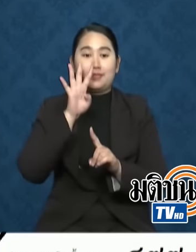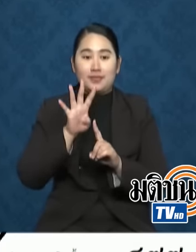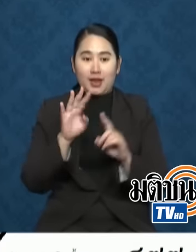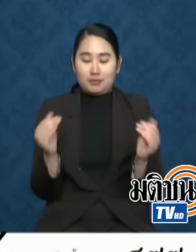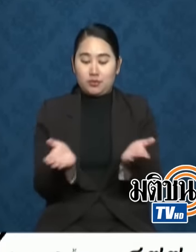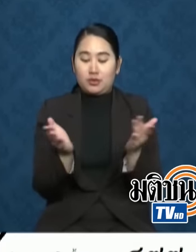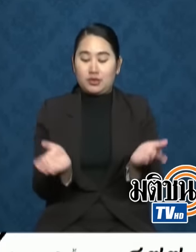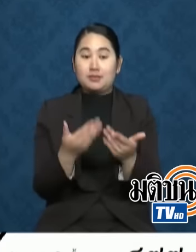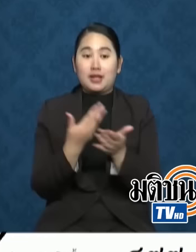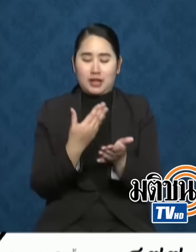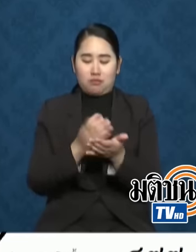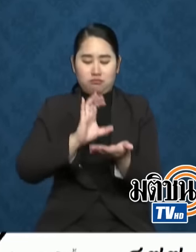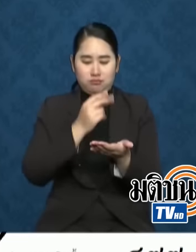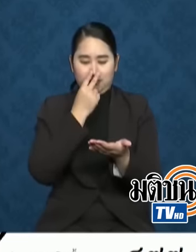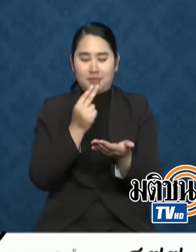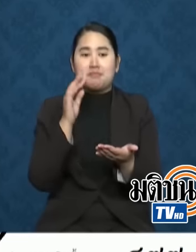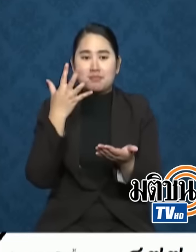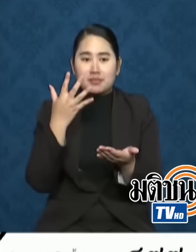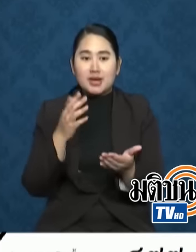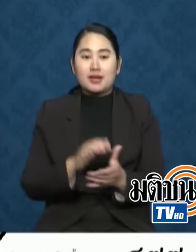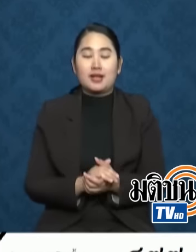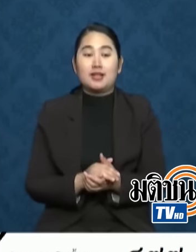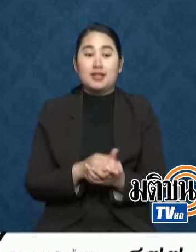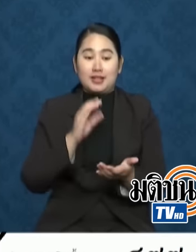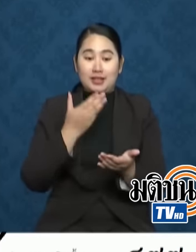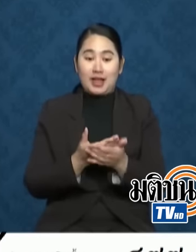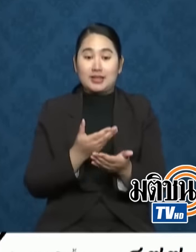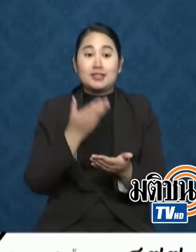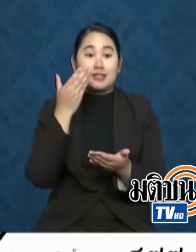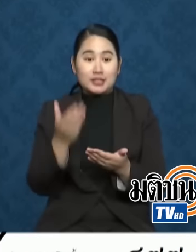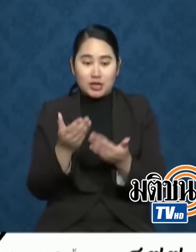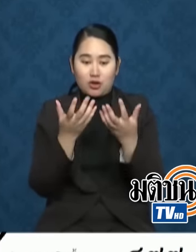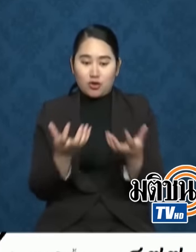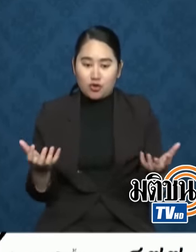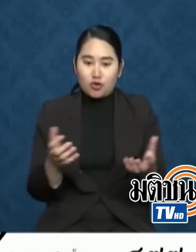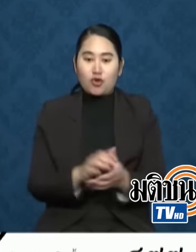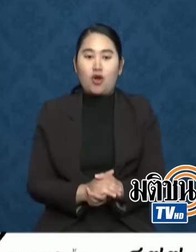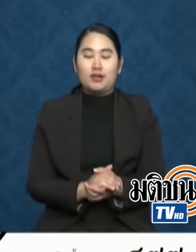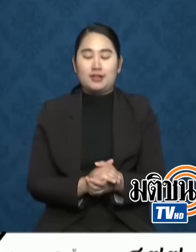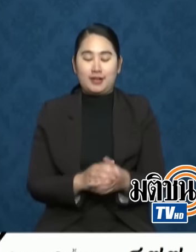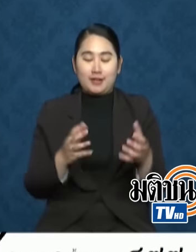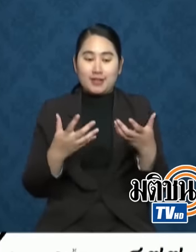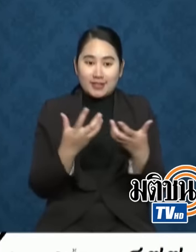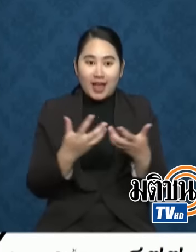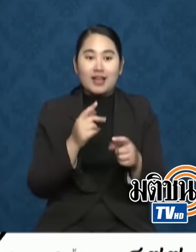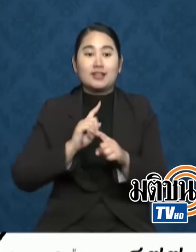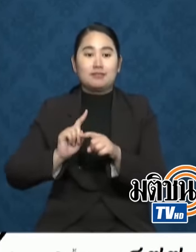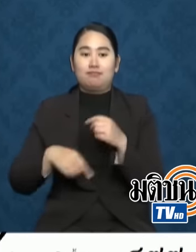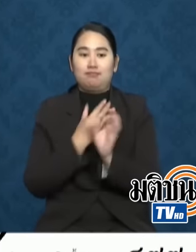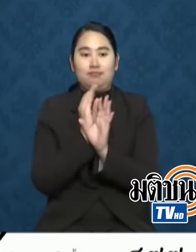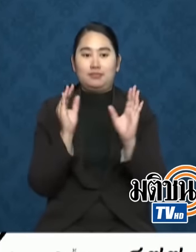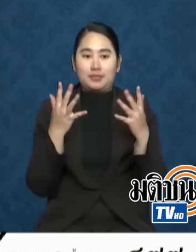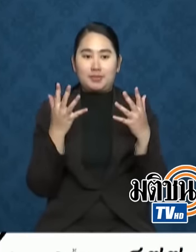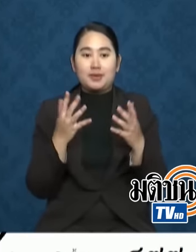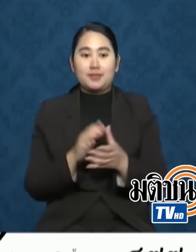ส่งเสริมงบประมาณตรงนี้ผมไม่เห็นเลยนะครับงบประมาณการรับซื้อเศษวัสดุทางการเกษตรสั่งข้าวสั่งข้าวโพดตรงนี้ต้องมีประเด็น